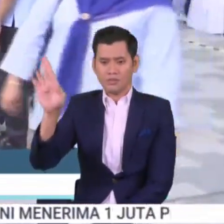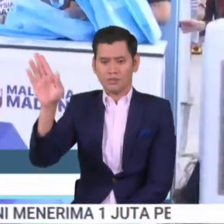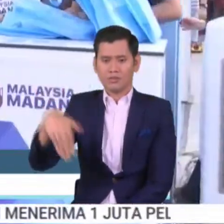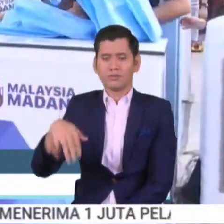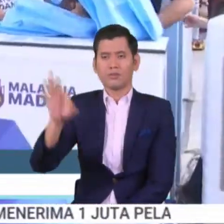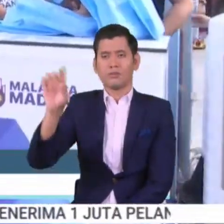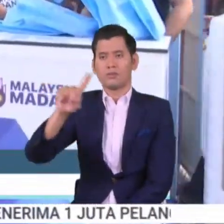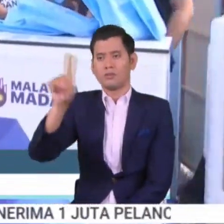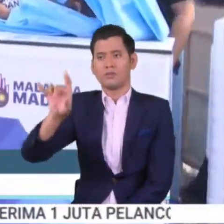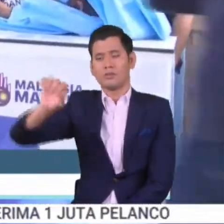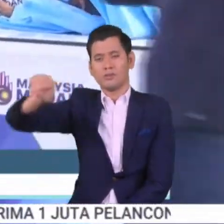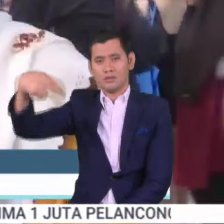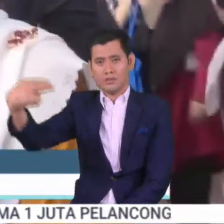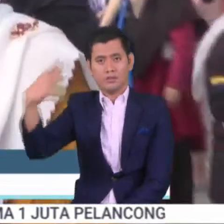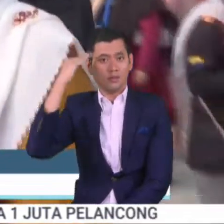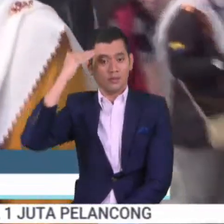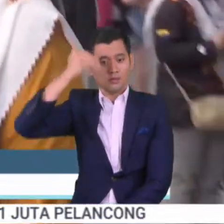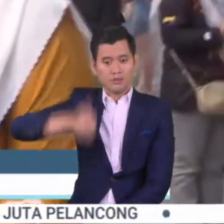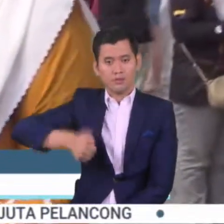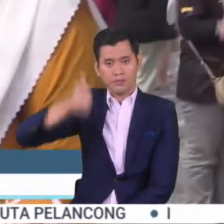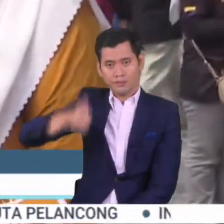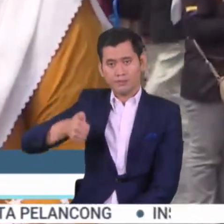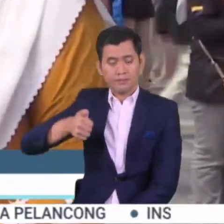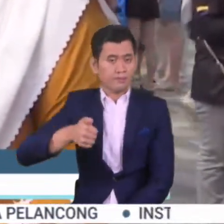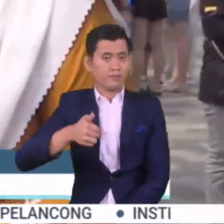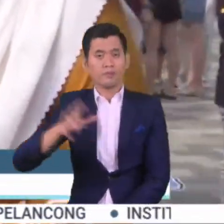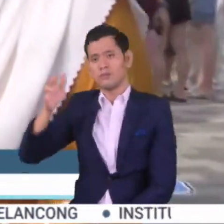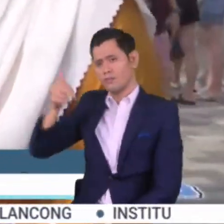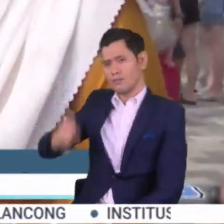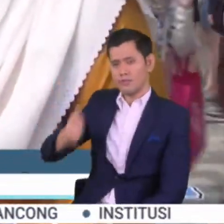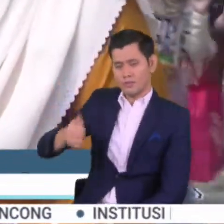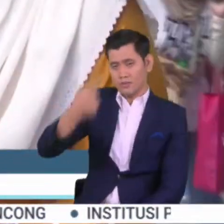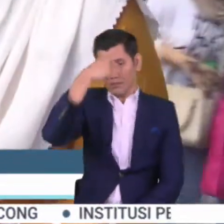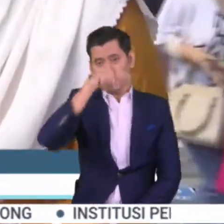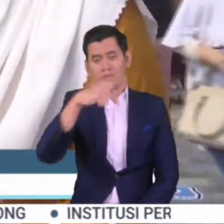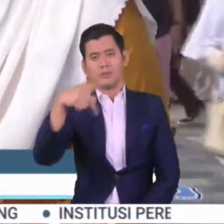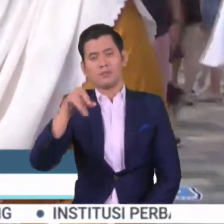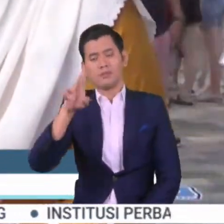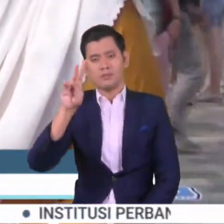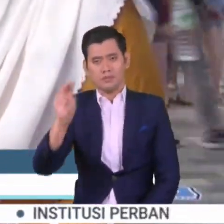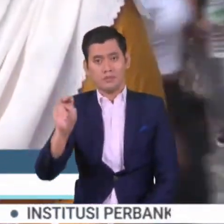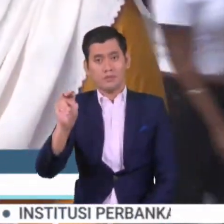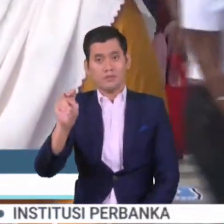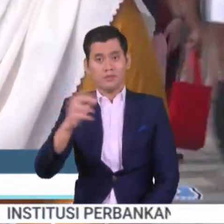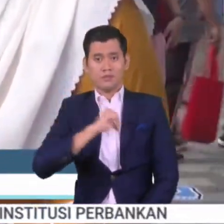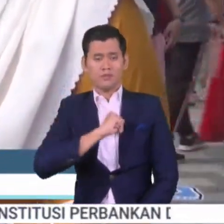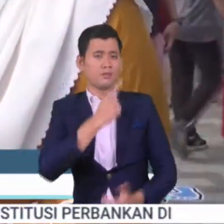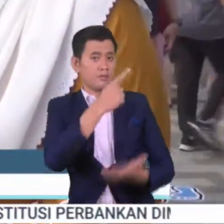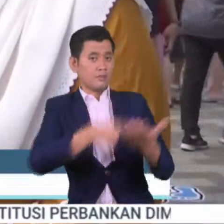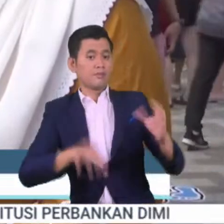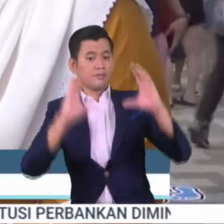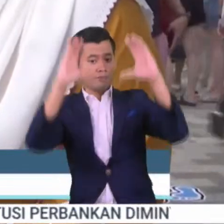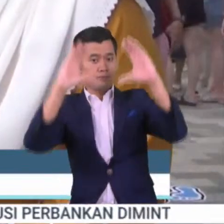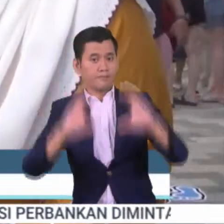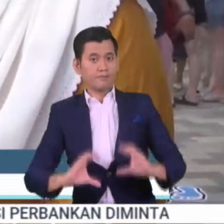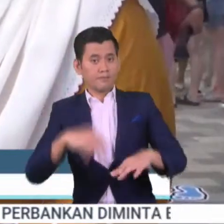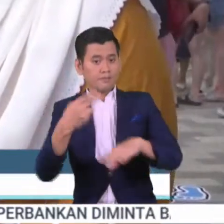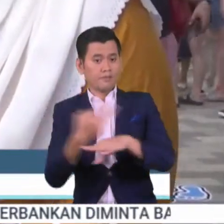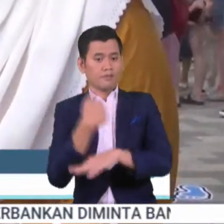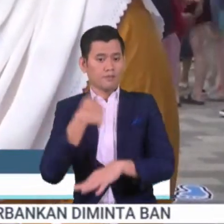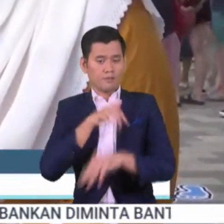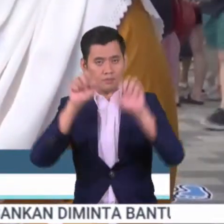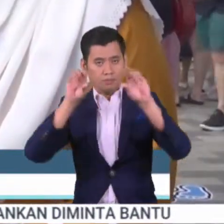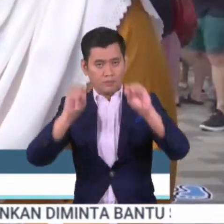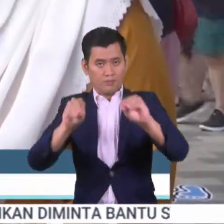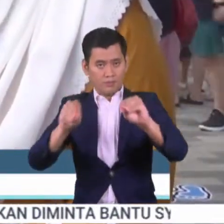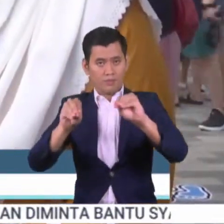Salam warahmatullahi taala wabarakatuh. Baik YB, bagi pihak KPDN sendiri, apakah pendekatan yang digunapakai untuk kita